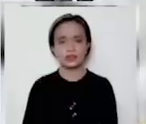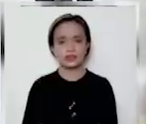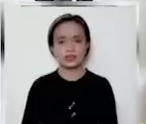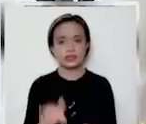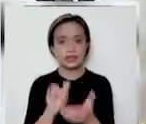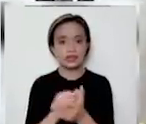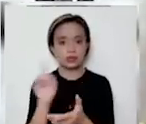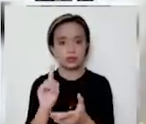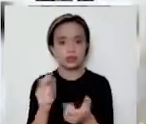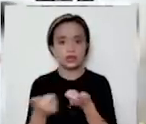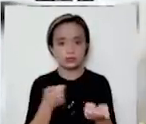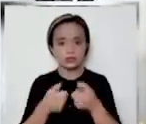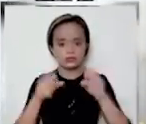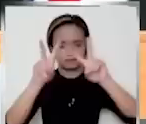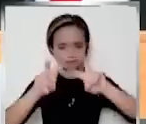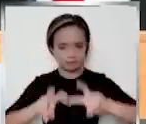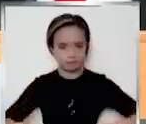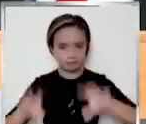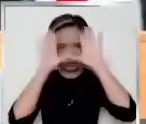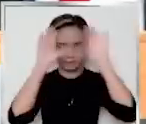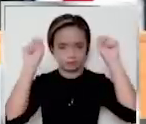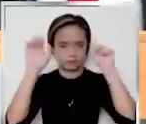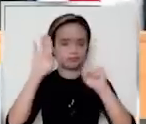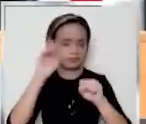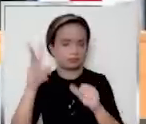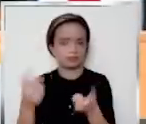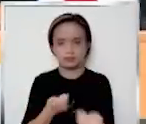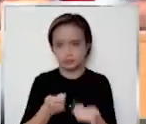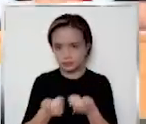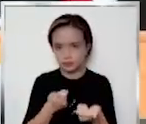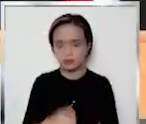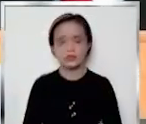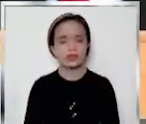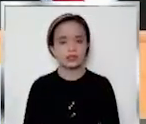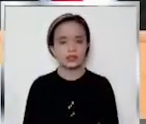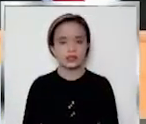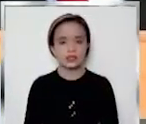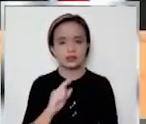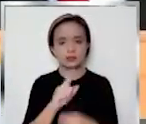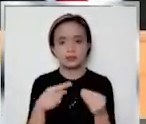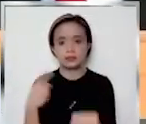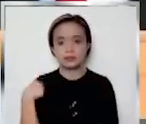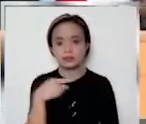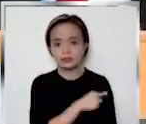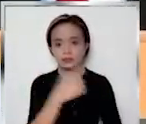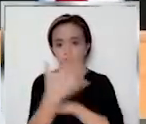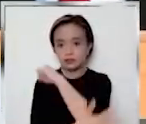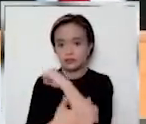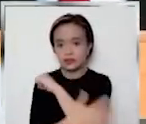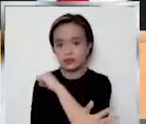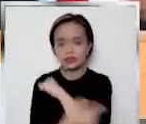raw ng Administrasyong Marcos Jr. In spite of what the ICC prosecutor has said about our country, we are not closing our